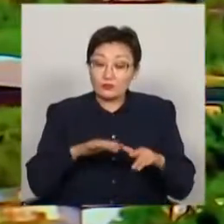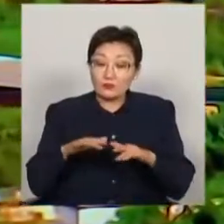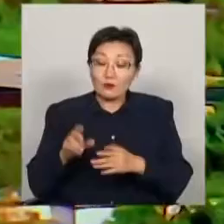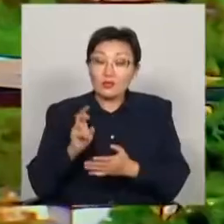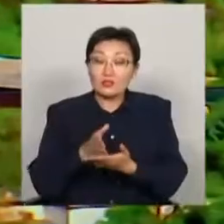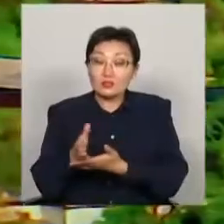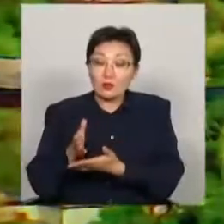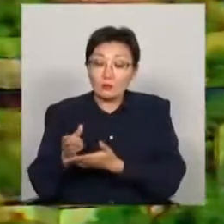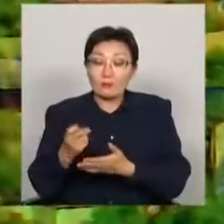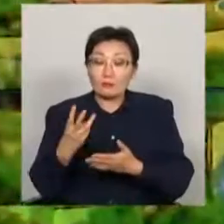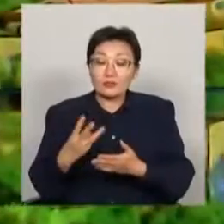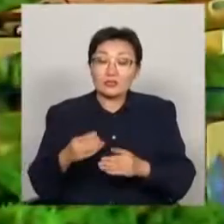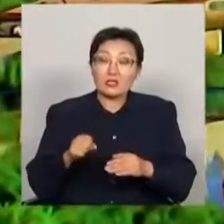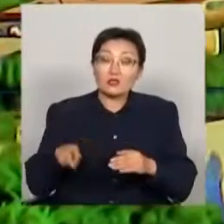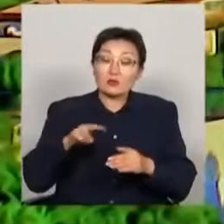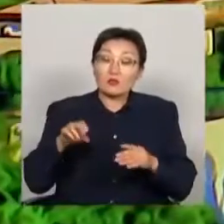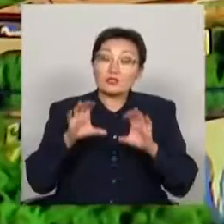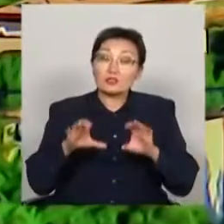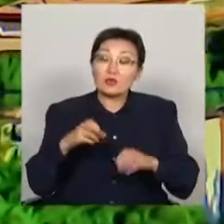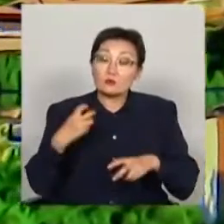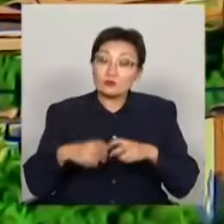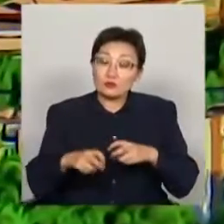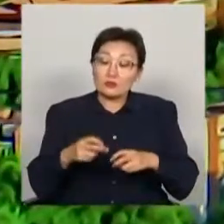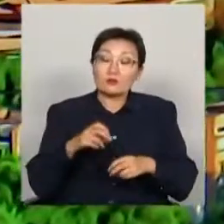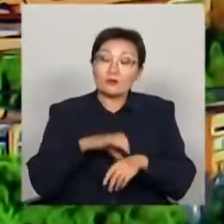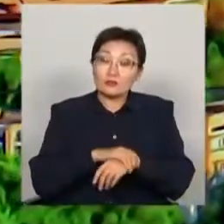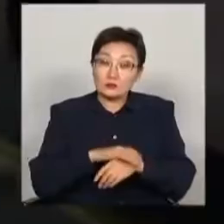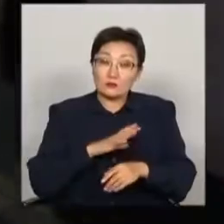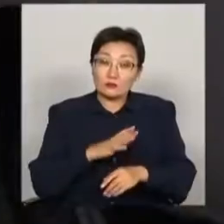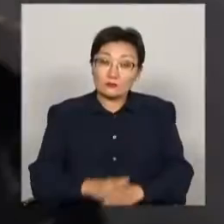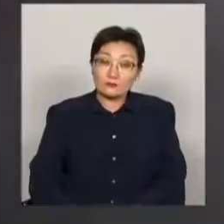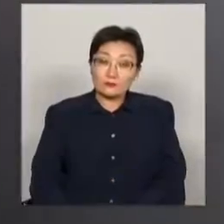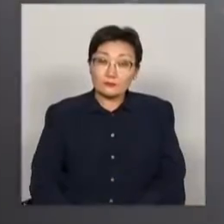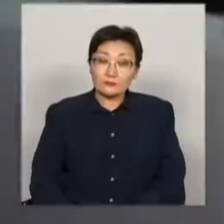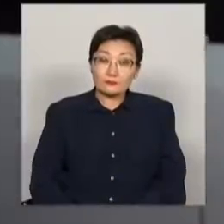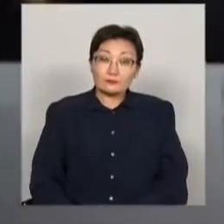аралап, бірнеше әкімшілік заңбұзушылықтың куәсі болды.